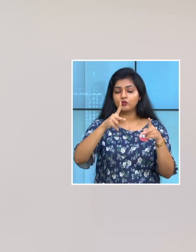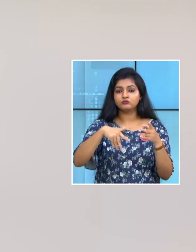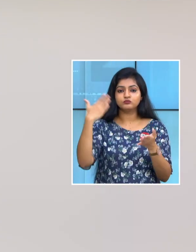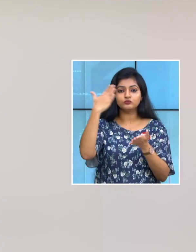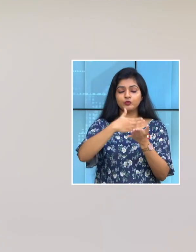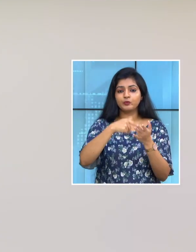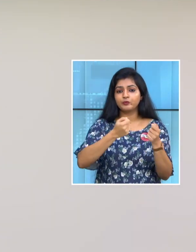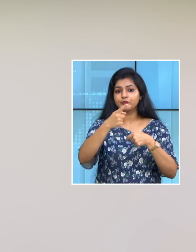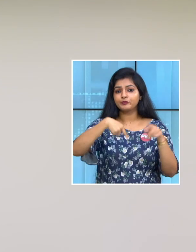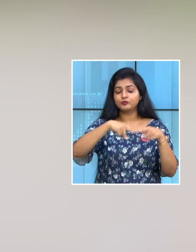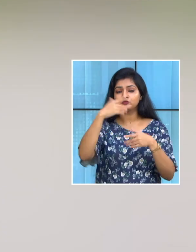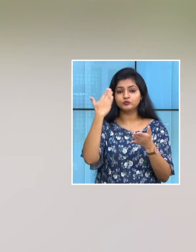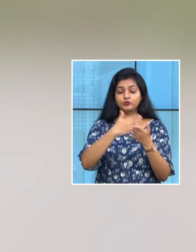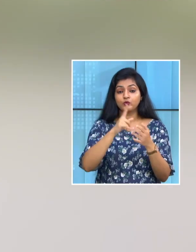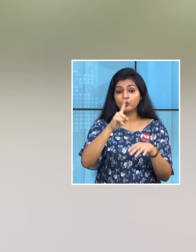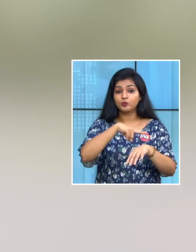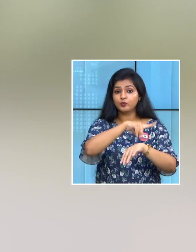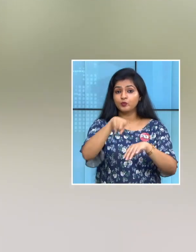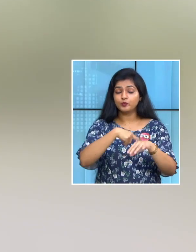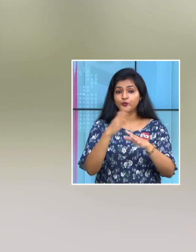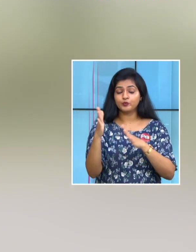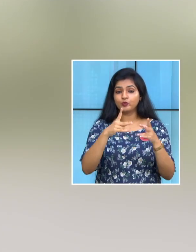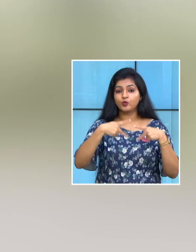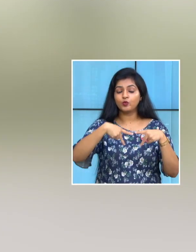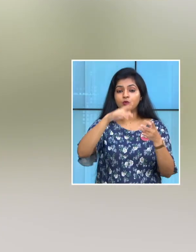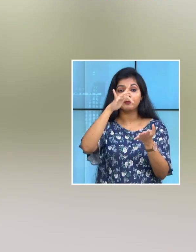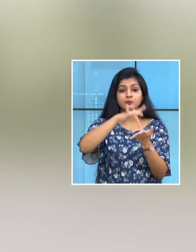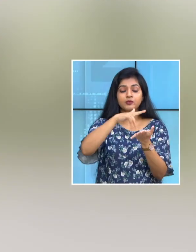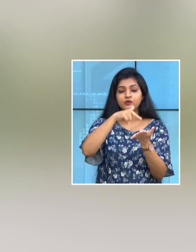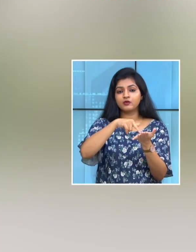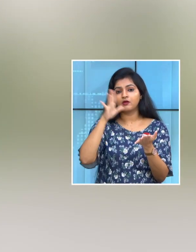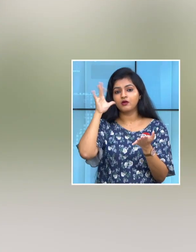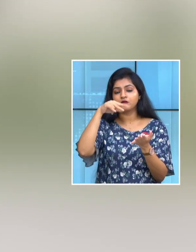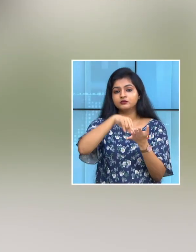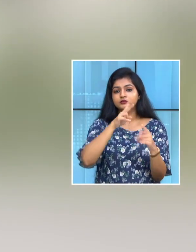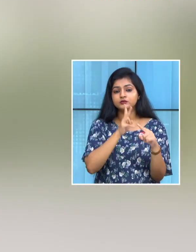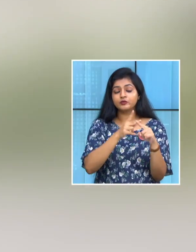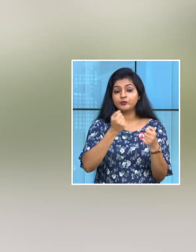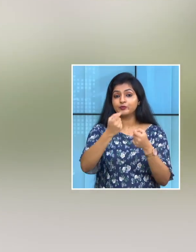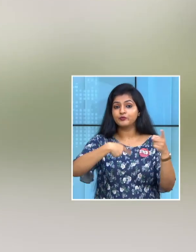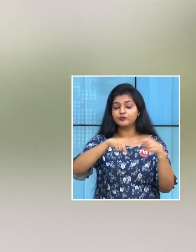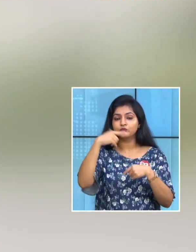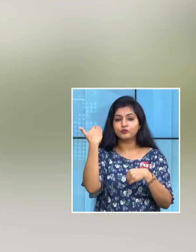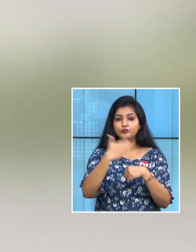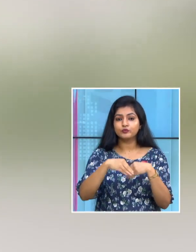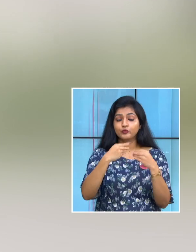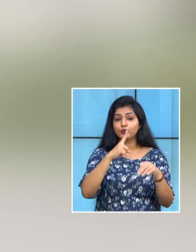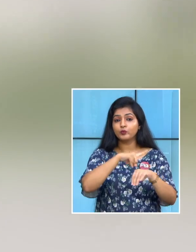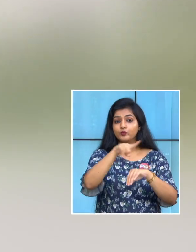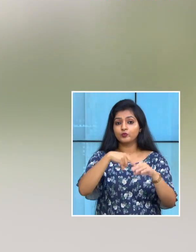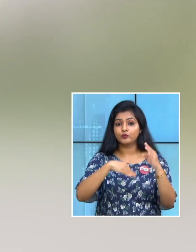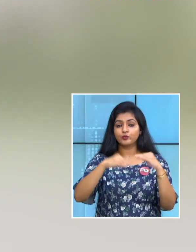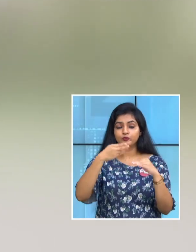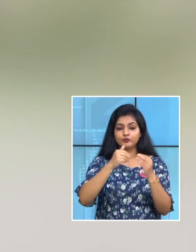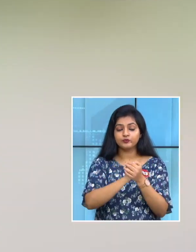1 മണിക്കൂർ നേരമാണ് ഇത്തരത്തിൽ ഈ ആനക്കയത്തിന് സമീപം റോഡിന് നടുവിൽ നിലയുറപ്പിച്ചുകൊണ്ട് കാട്ടാന ഈ ഗതാഗതം തടസ്സപ്പെടുത്തിയത്. KSRTC ബസ്സും